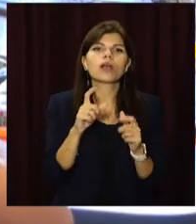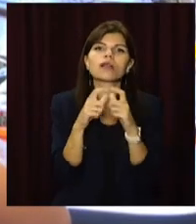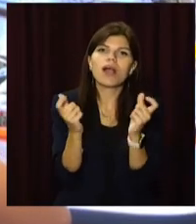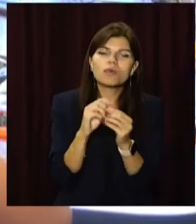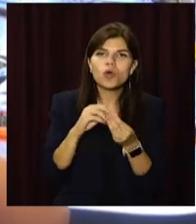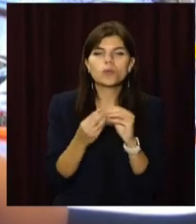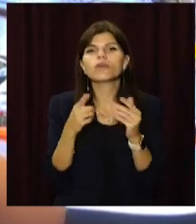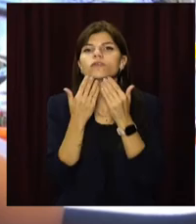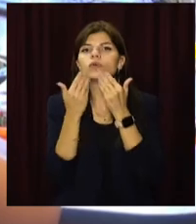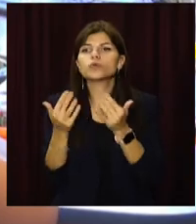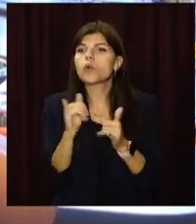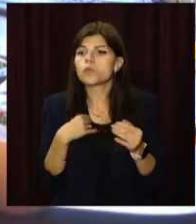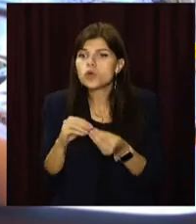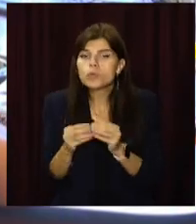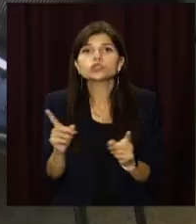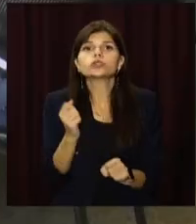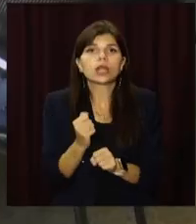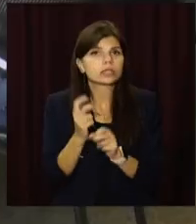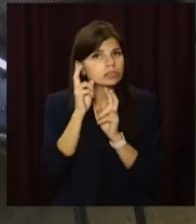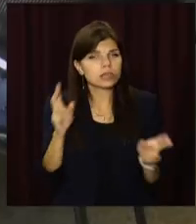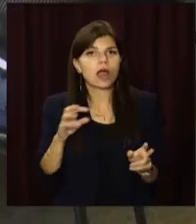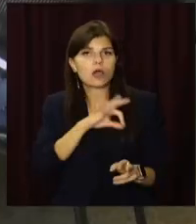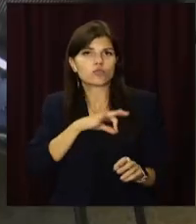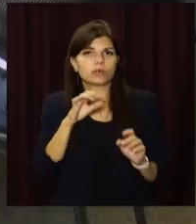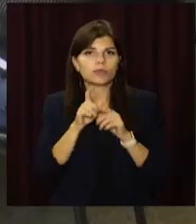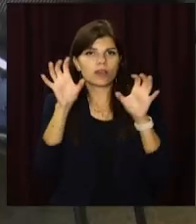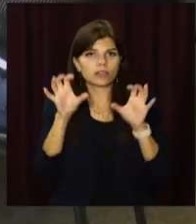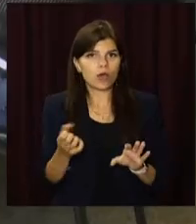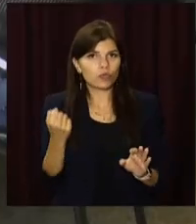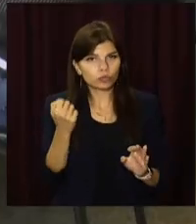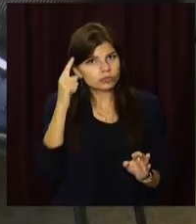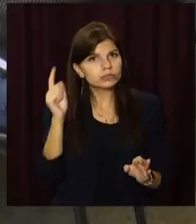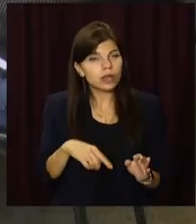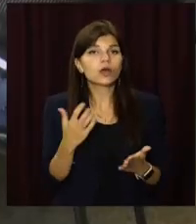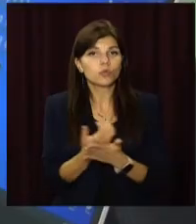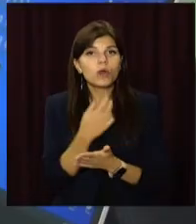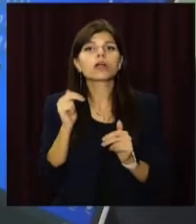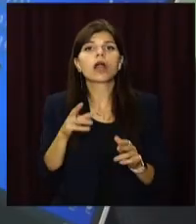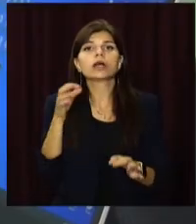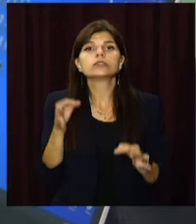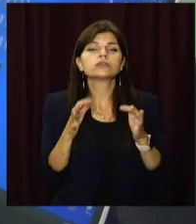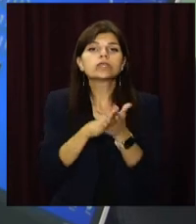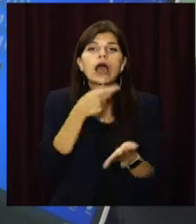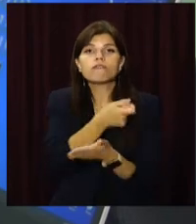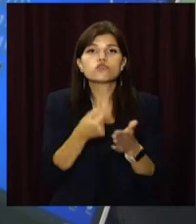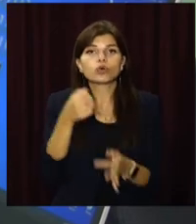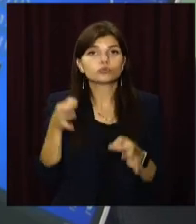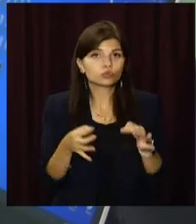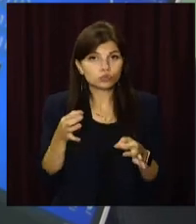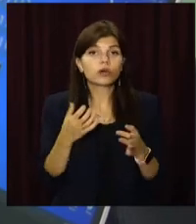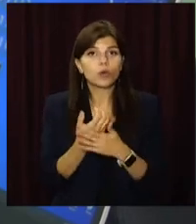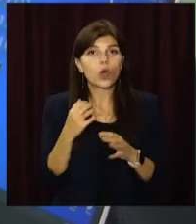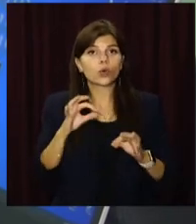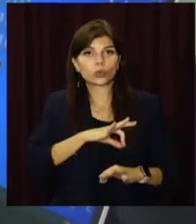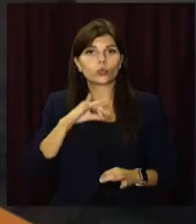саме слід звертатися з цією чи іншою проблемою, як правильно владнати суперечки чи написати заяву до суду. З такими питаннями звертаються до юристів